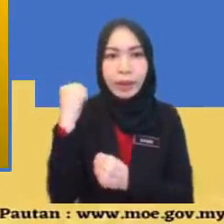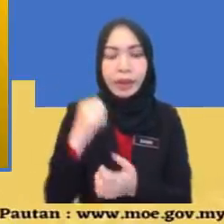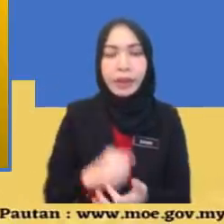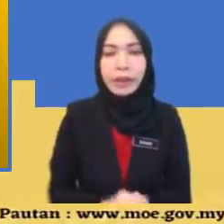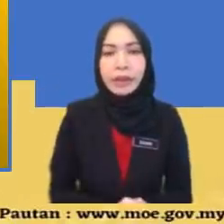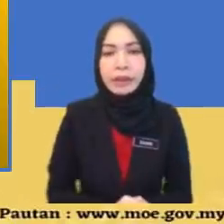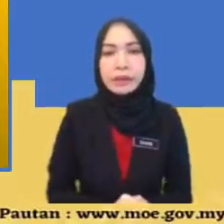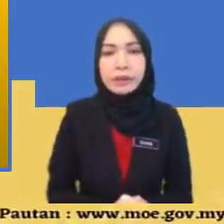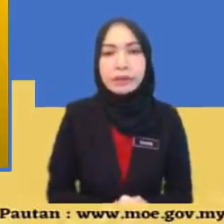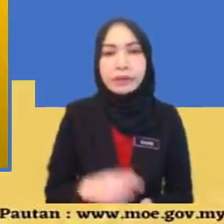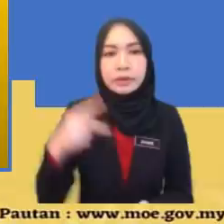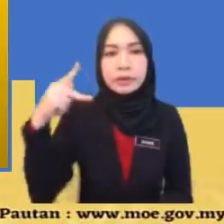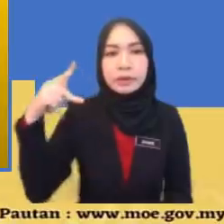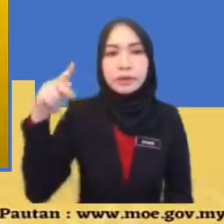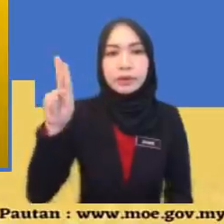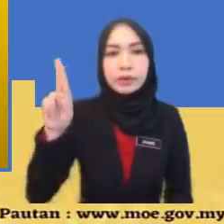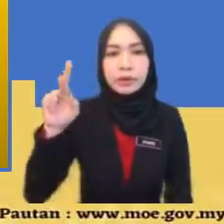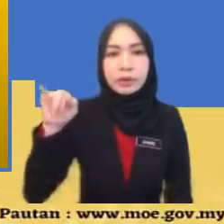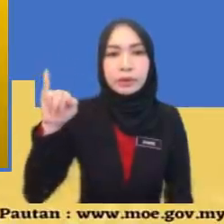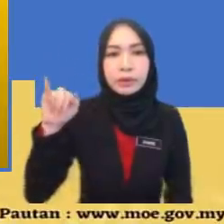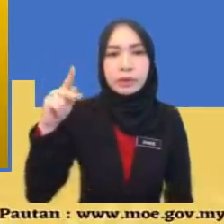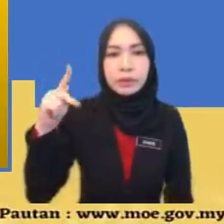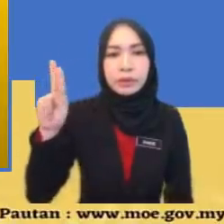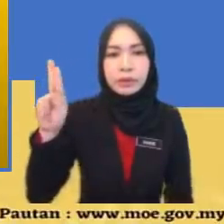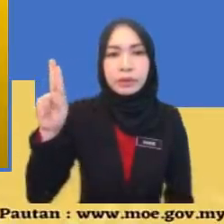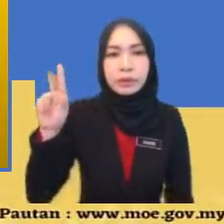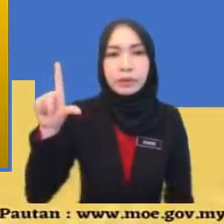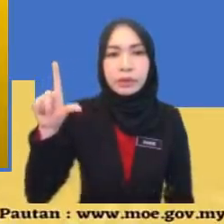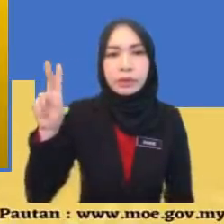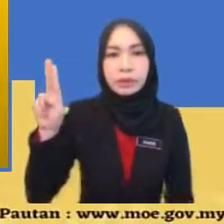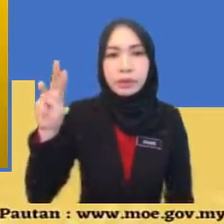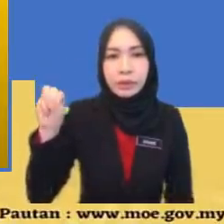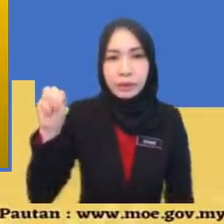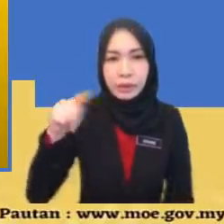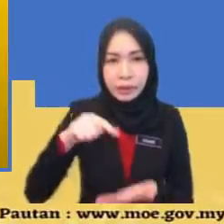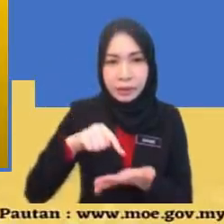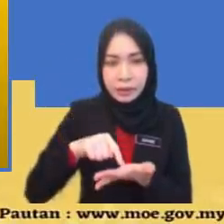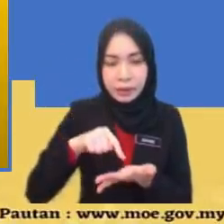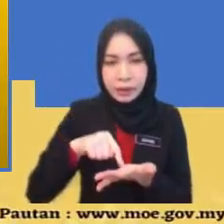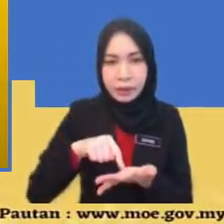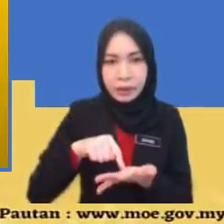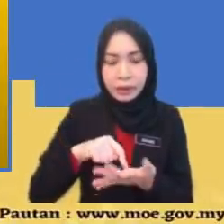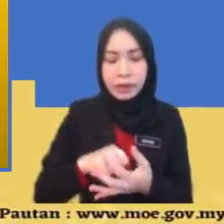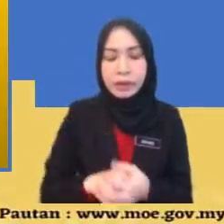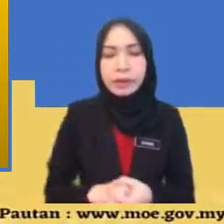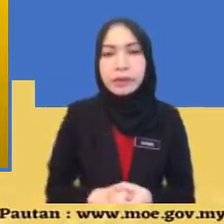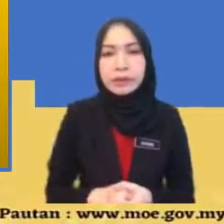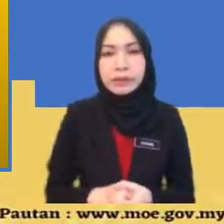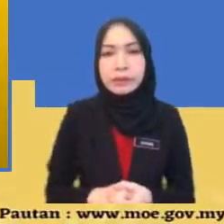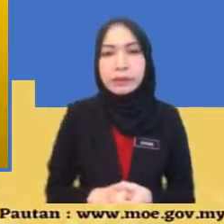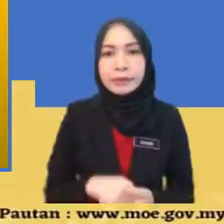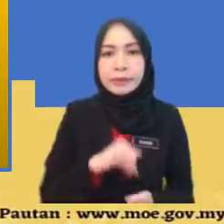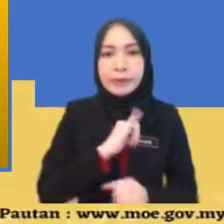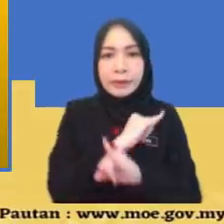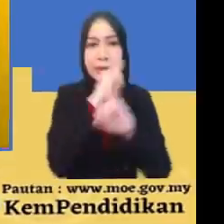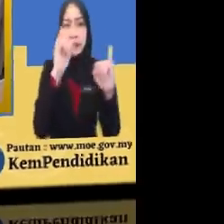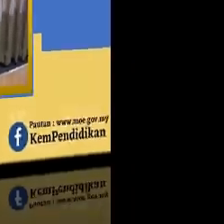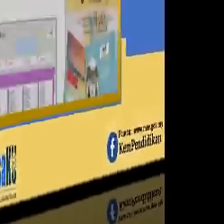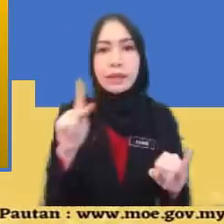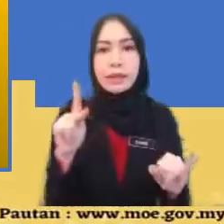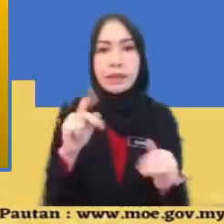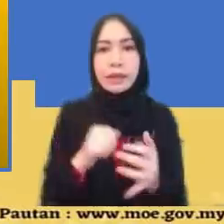trik lem ini sekali lagi saya ingin Jelaskan bahwa repository sumberku telah pun dibangunkan